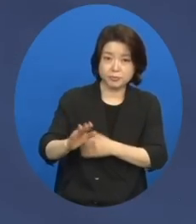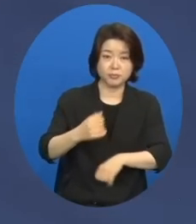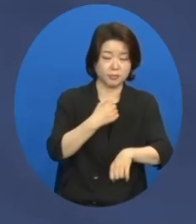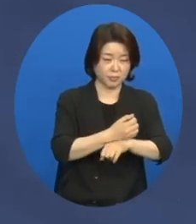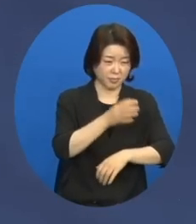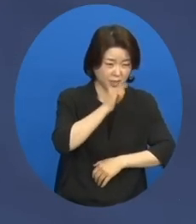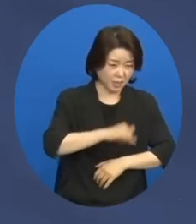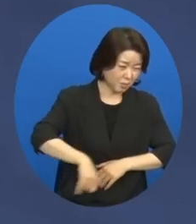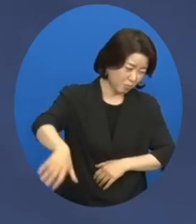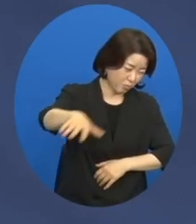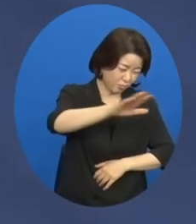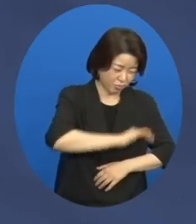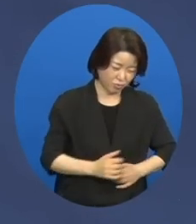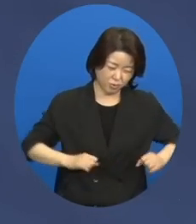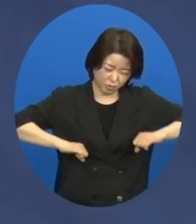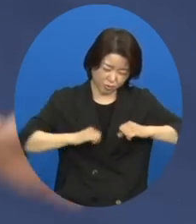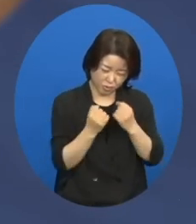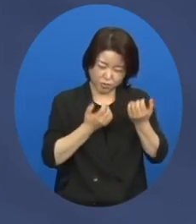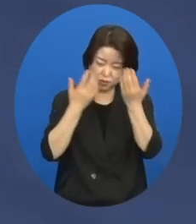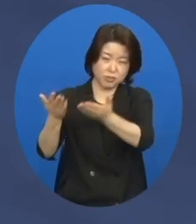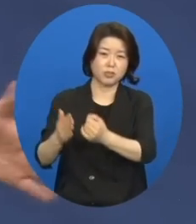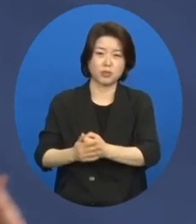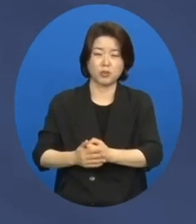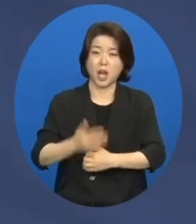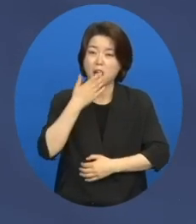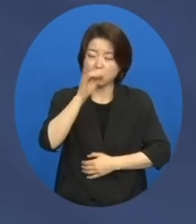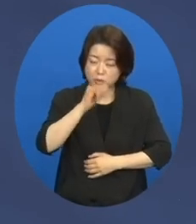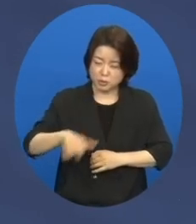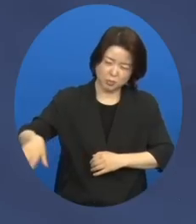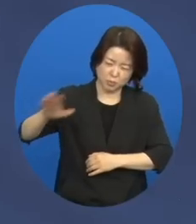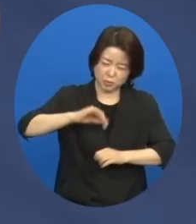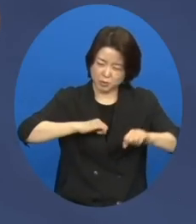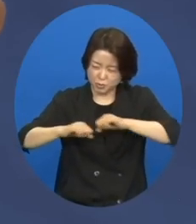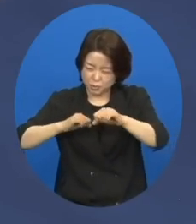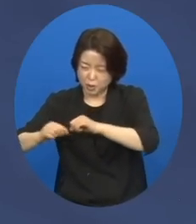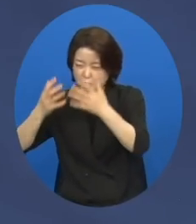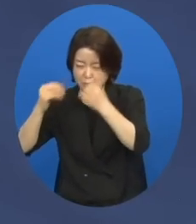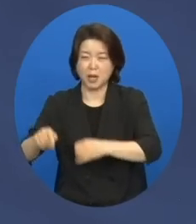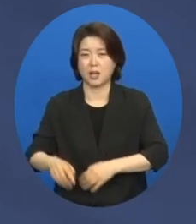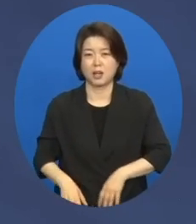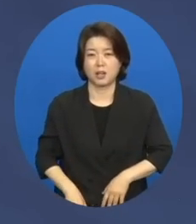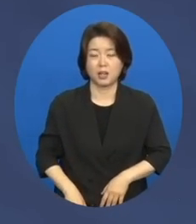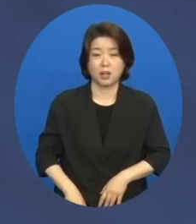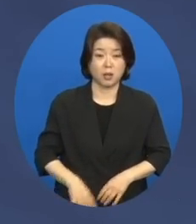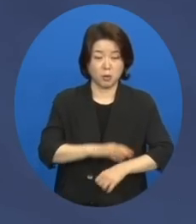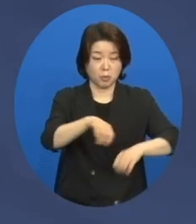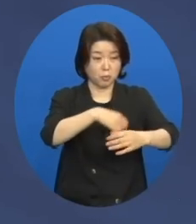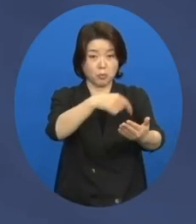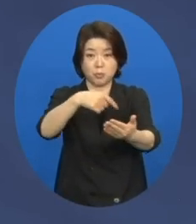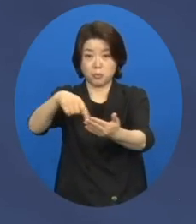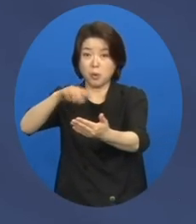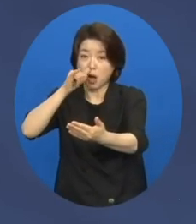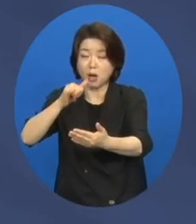있는 모든 순종을 다 해봤고 할 수 있는 모든 걸 다 했고 오히려 남을 가르쳤거든요.